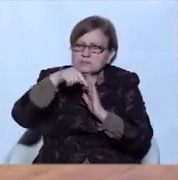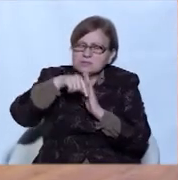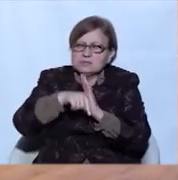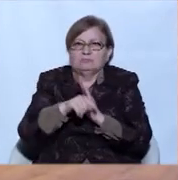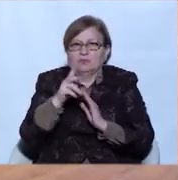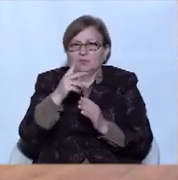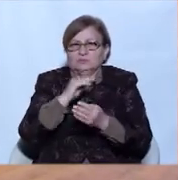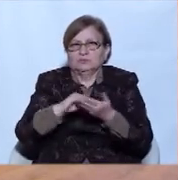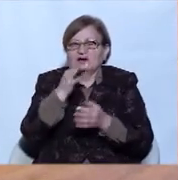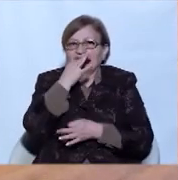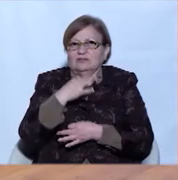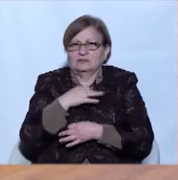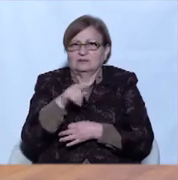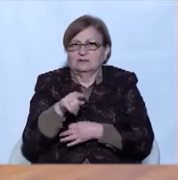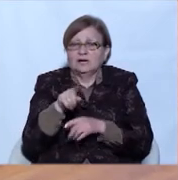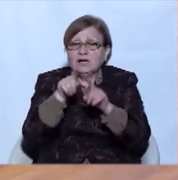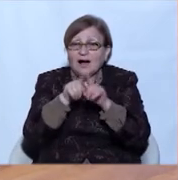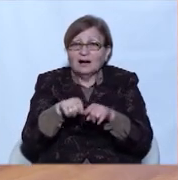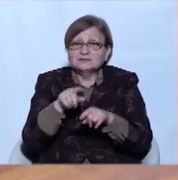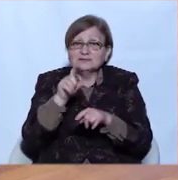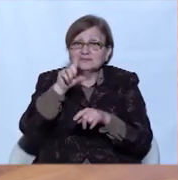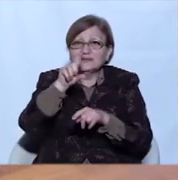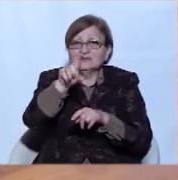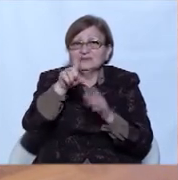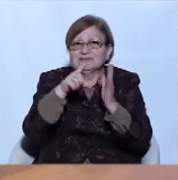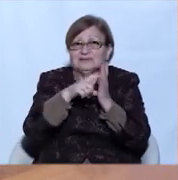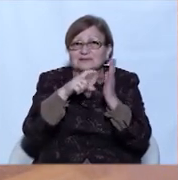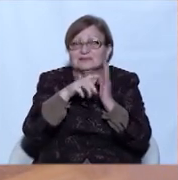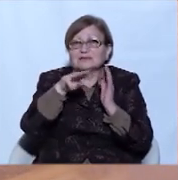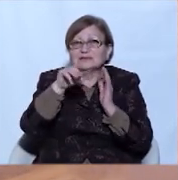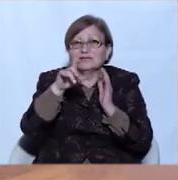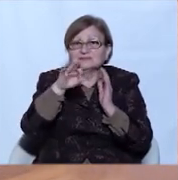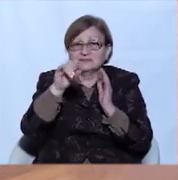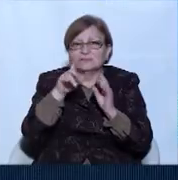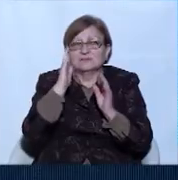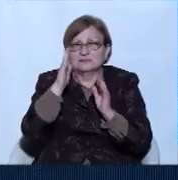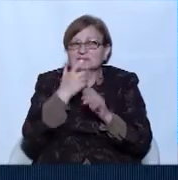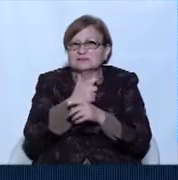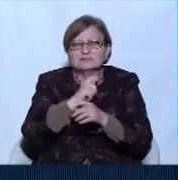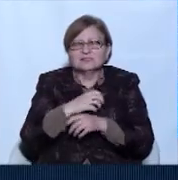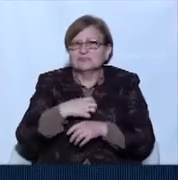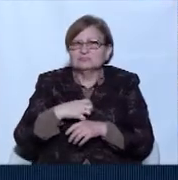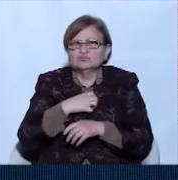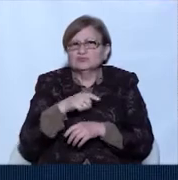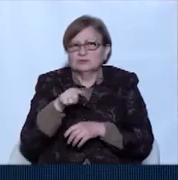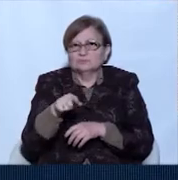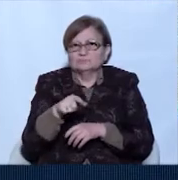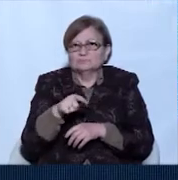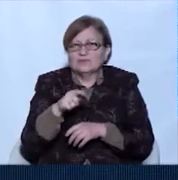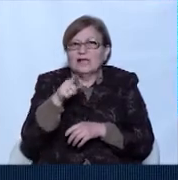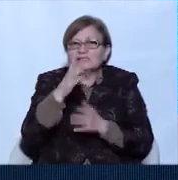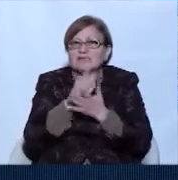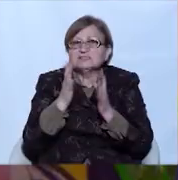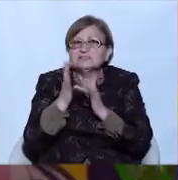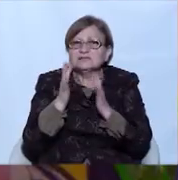ექსპრესიულობა. ასეთივე ტექსტთან გვექნება ჩვენ დღეს საქმე. ძალიან მნიშვნელოვანი ტექსტია ეს